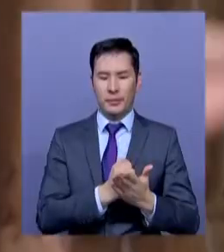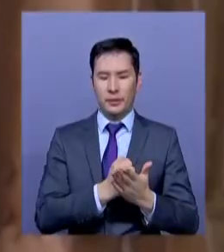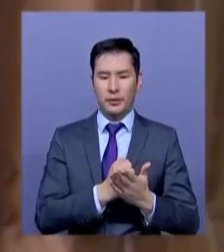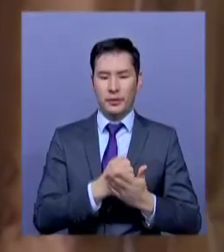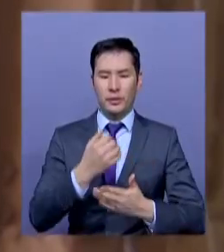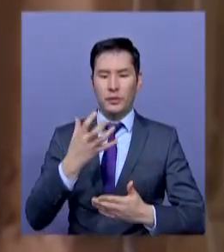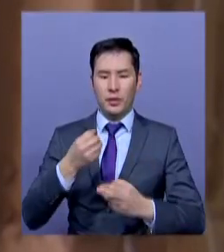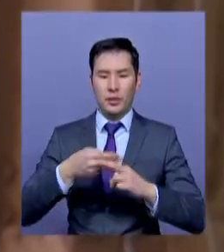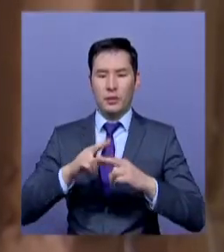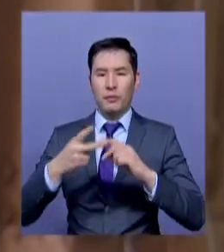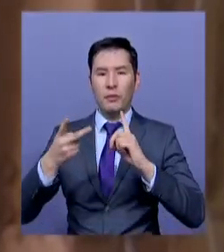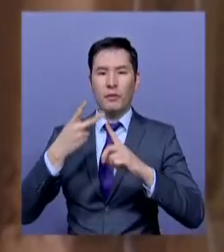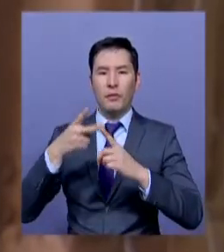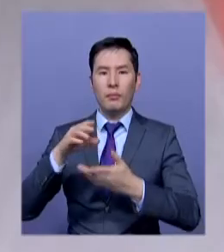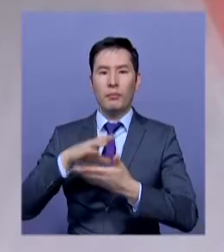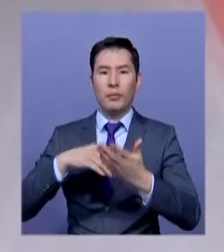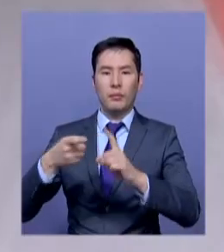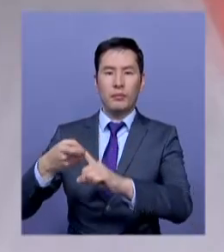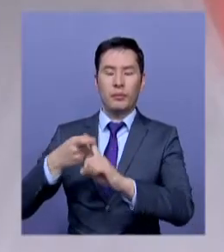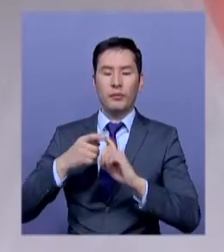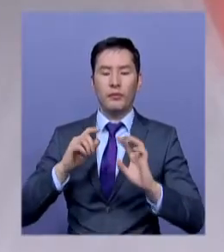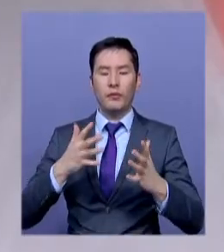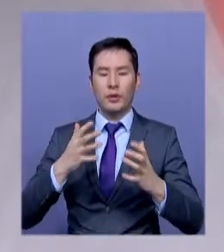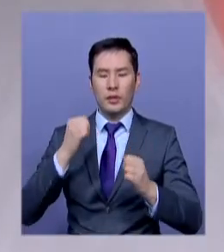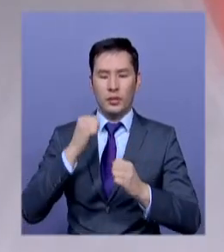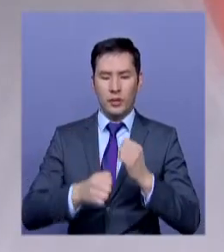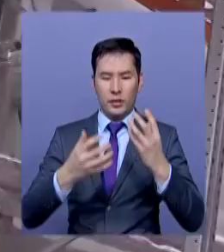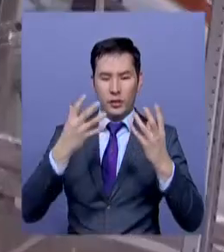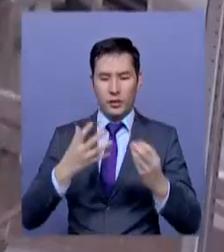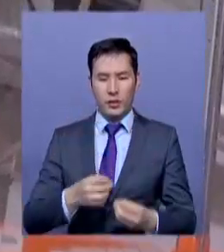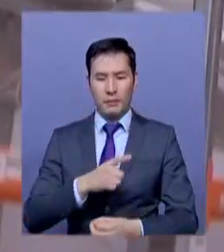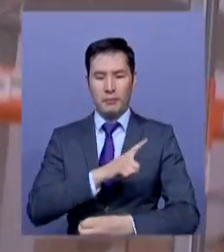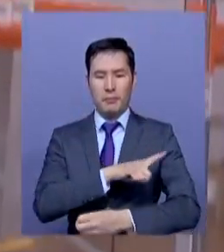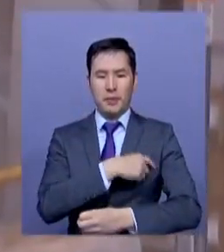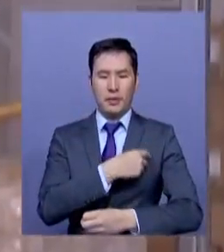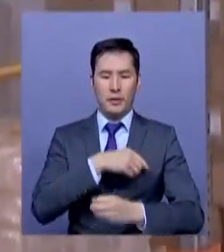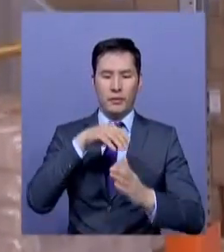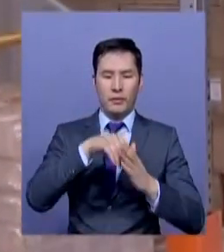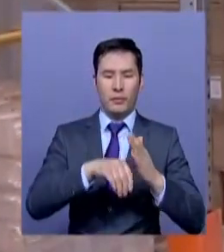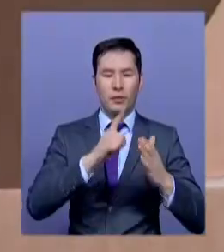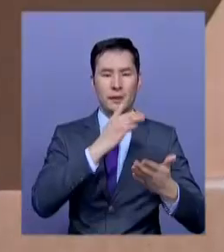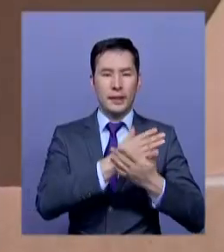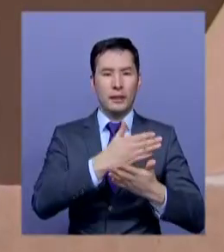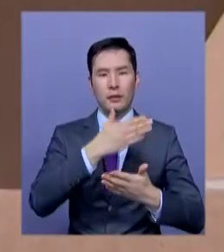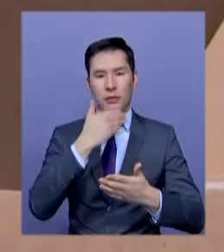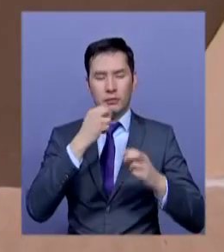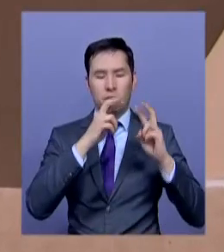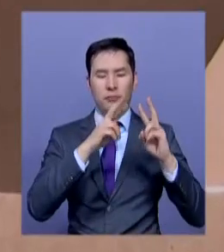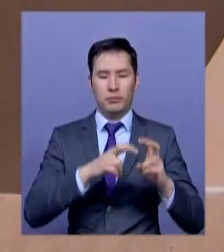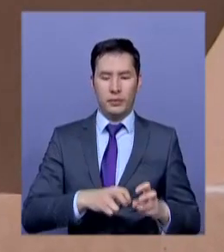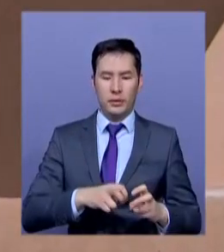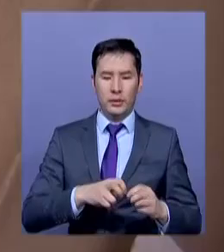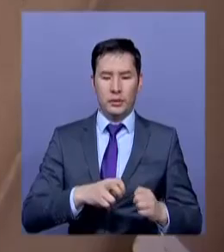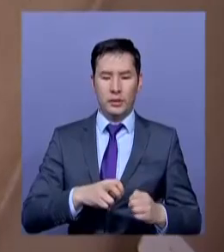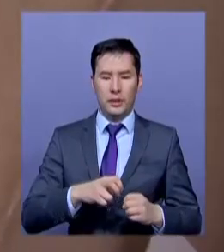үстіне пандемияның екінші толқына дайындалу мақсатында күн сайын медициналық өнімдердің сөрелерде бар жоғы тексеріліп тұрады. Қала билігі